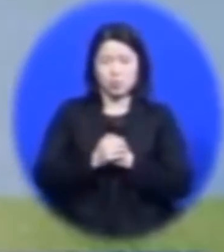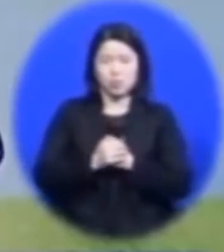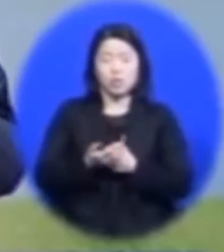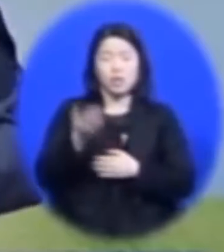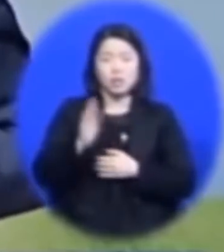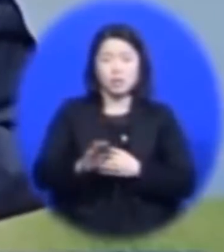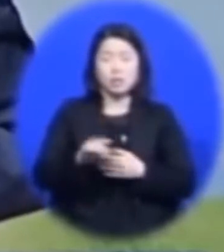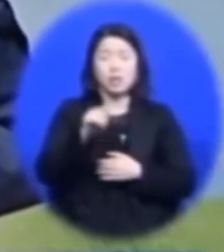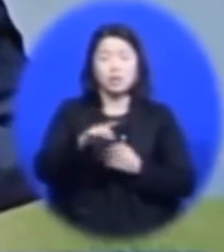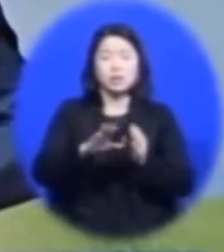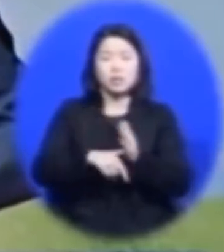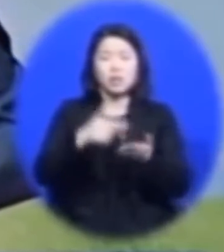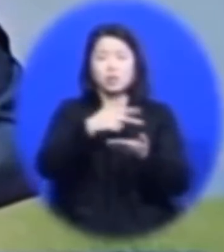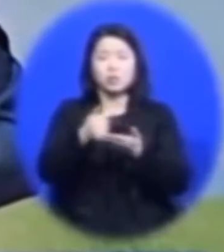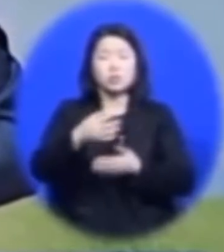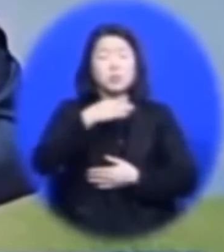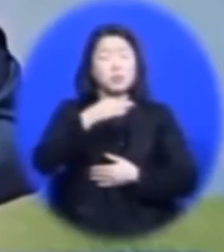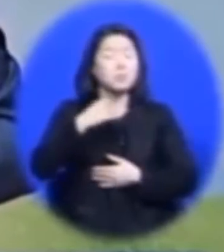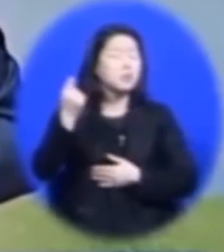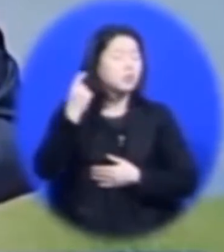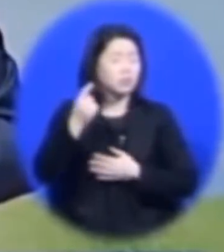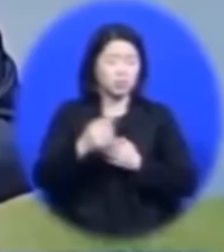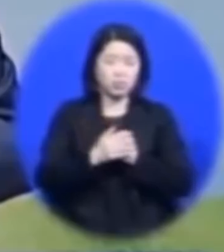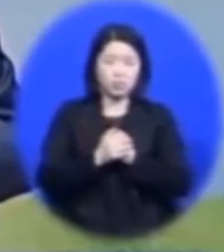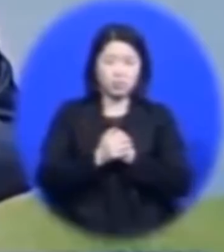근데 그 때 주님의 음성이 들렸습니다